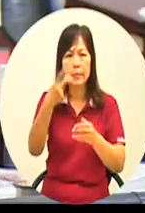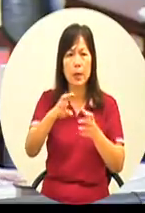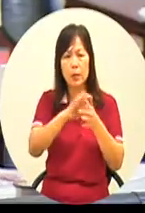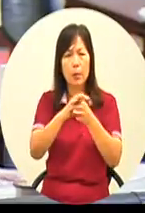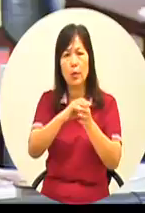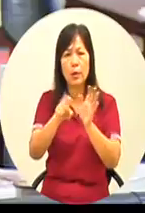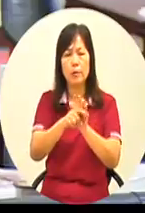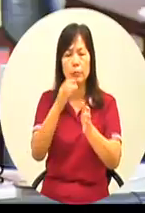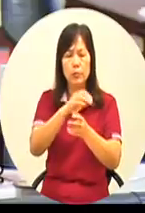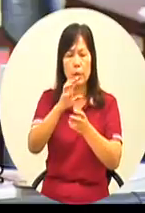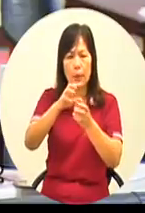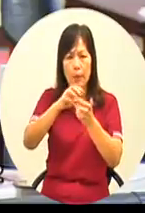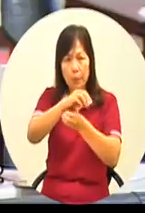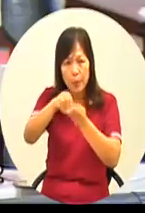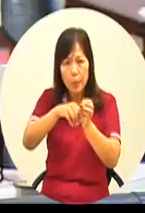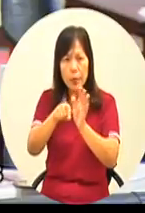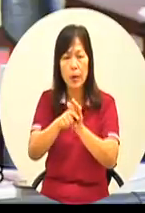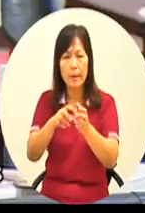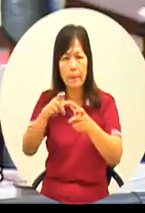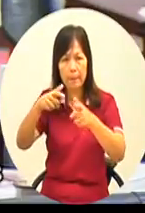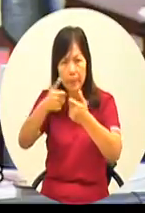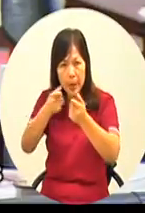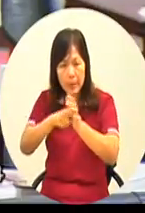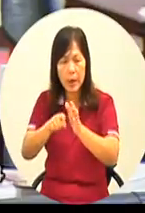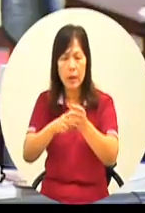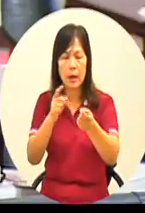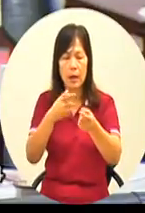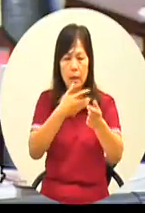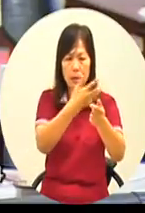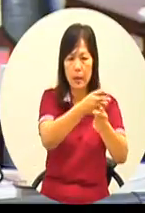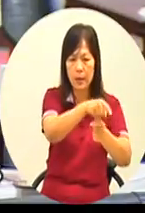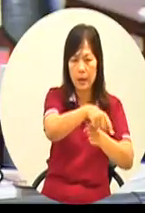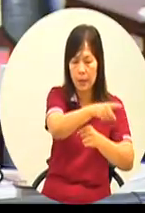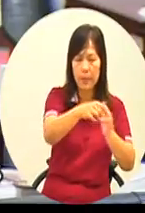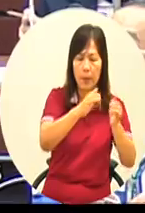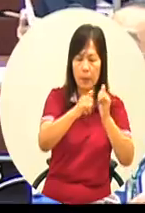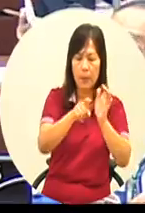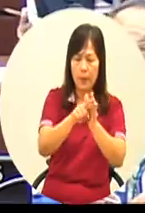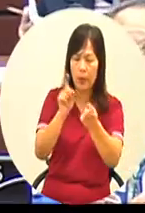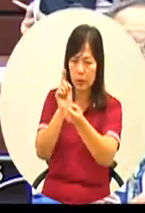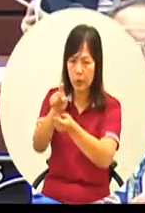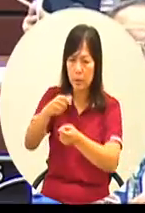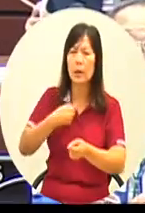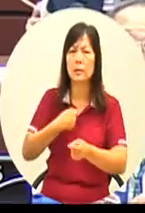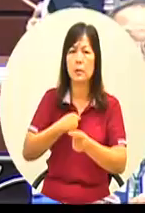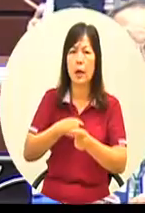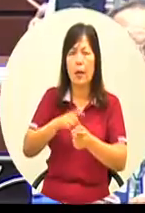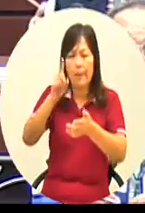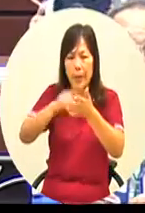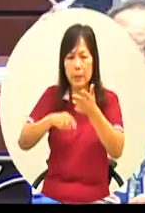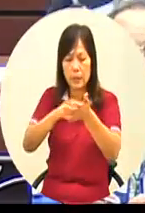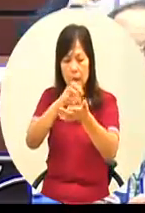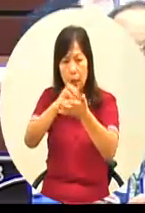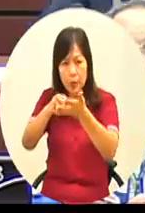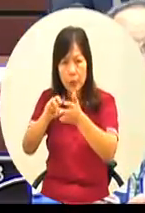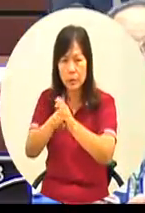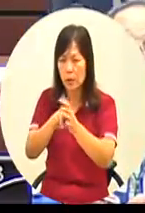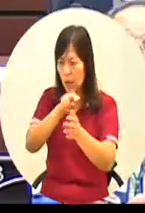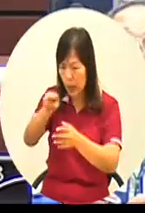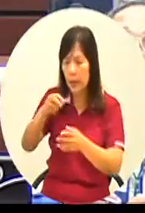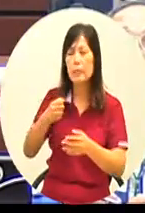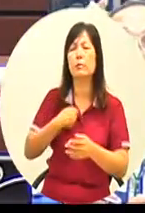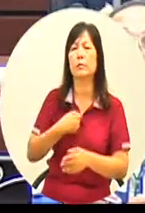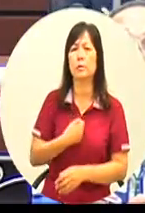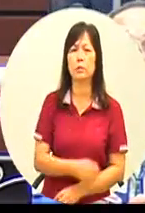的一个运用，让民众对政策充分的了解。 我们也尽量用最简单的文字让民众来了解这些信